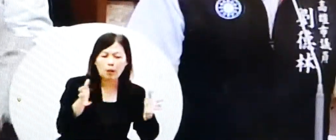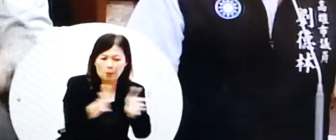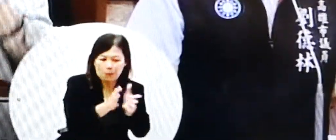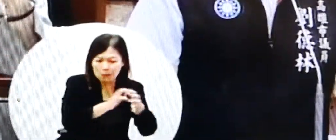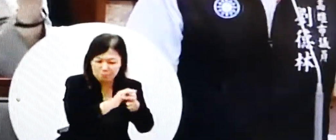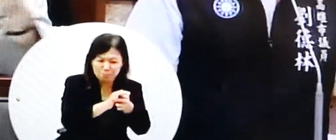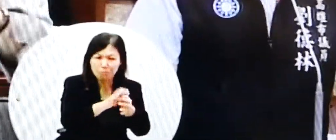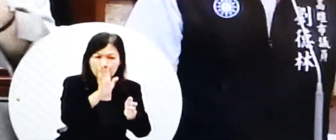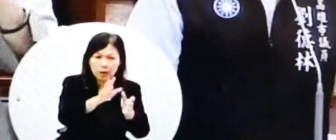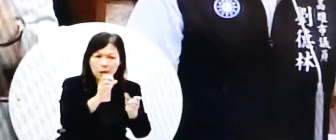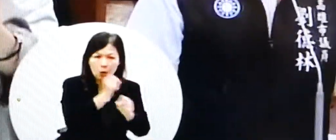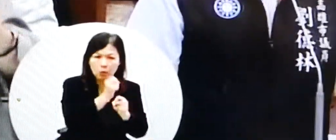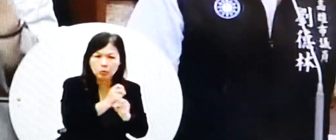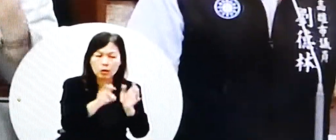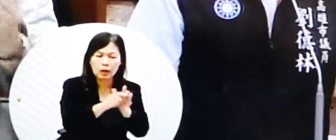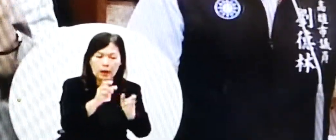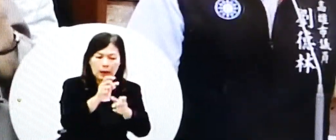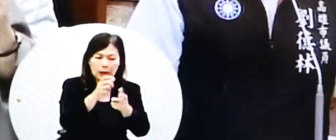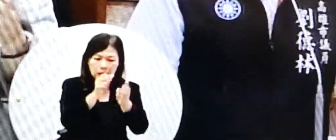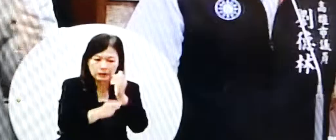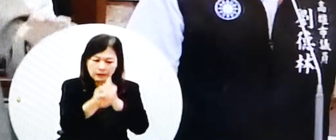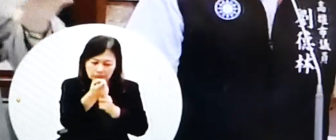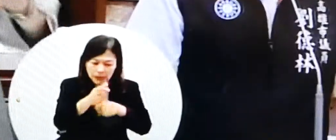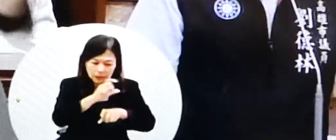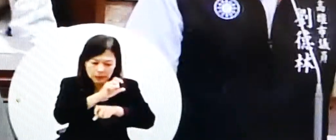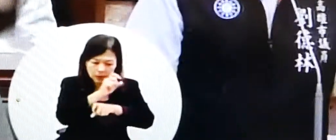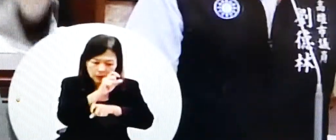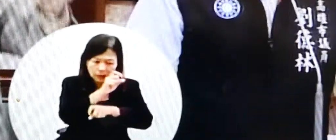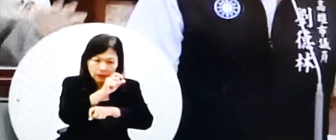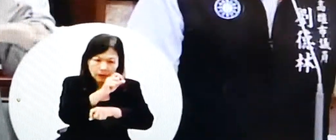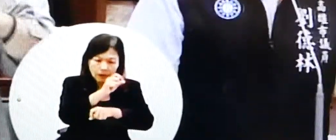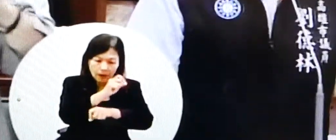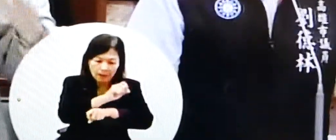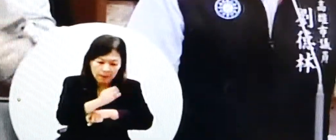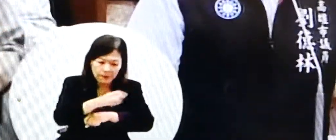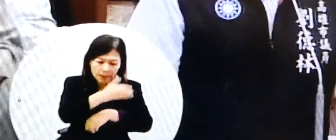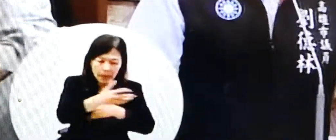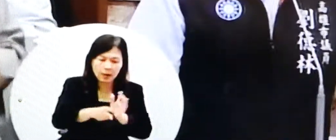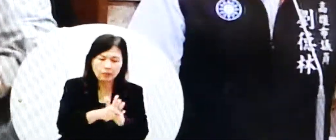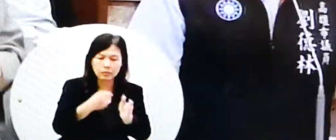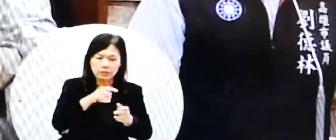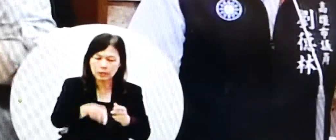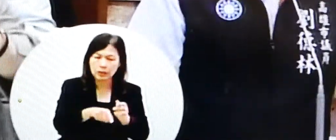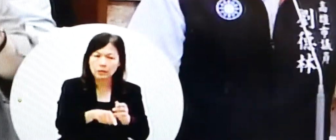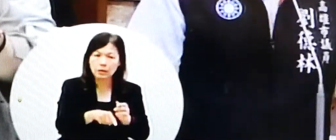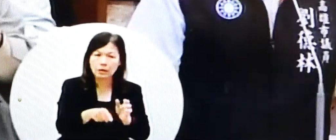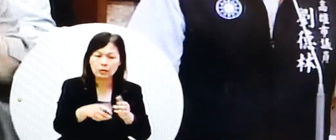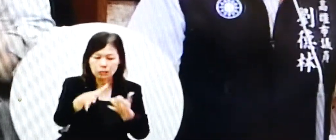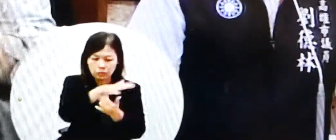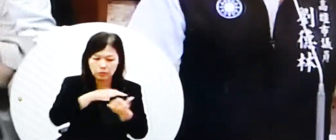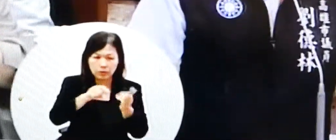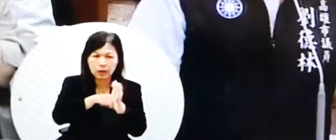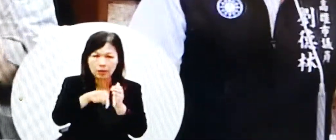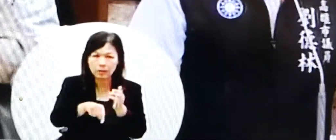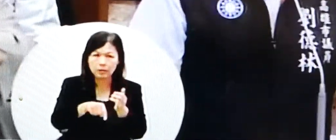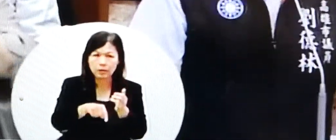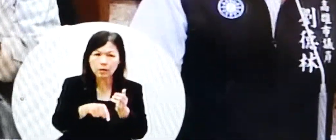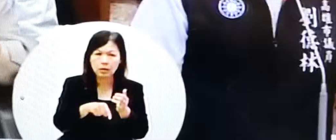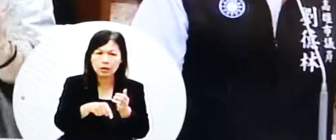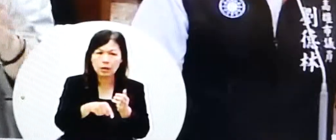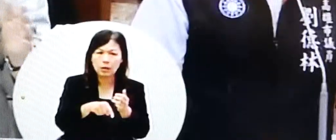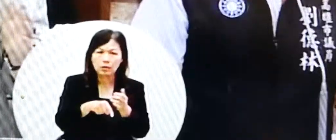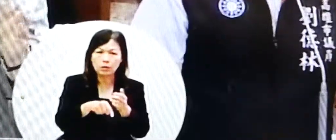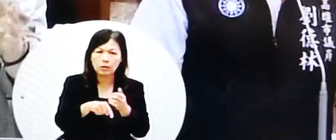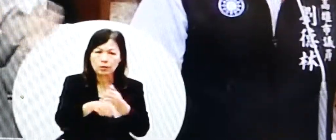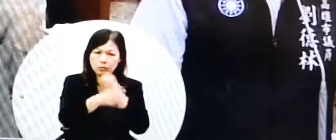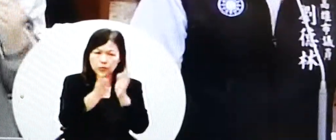室能够有更多在这个部分，全台湾的一个所有，好像不要因